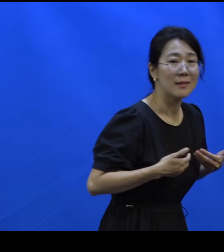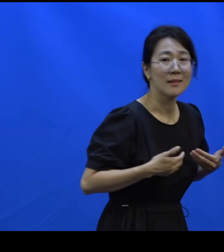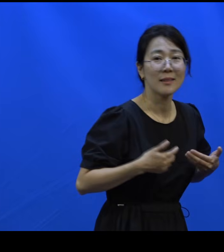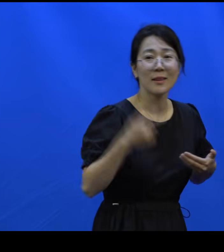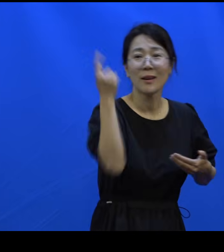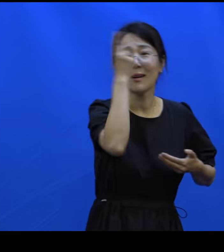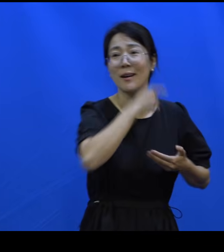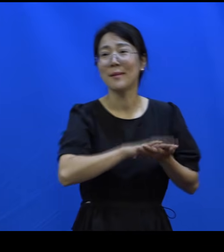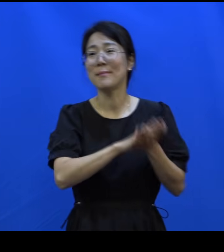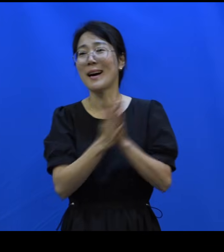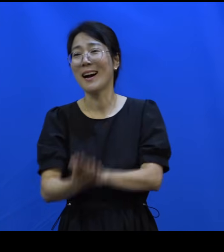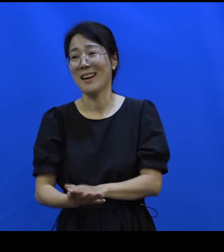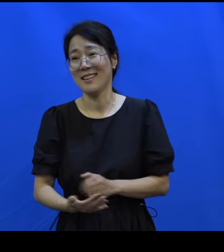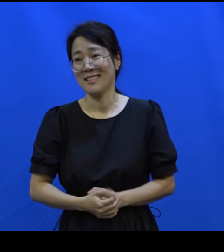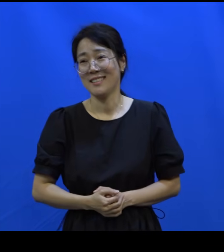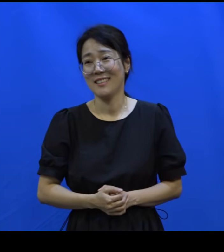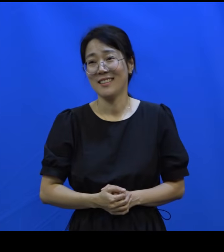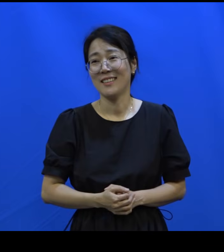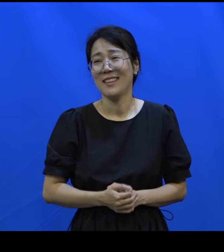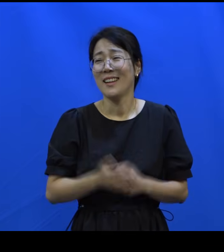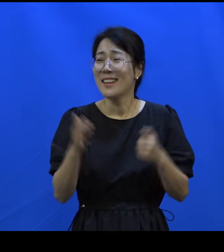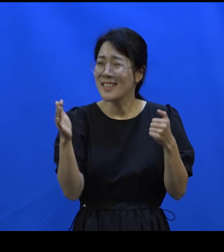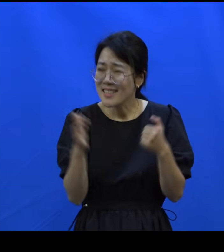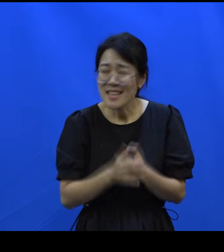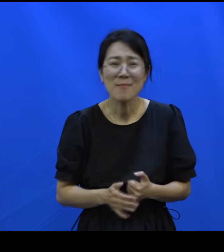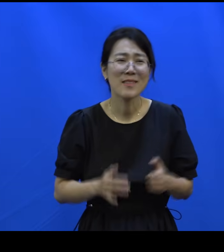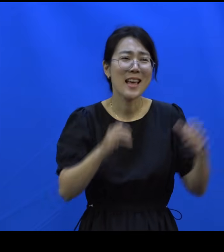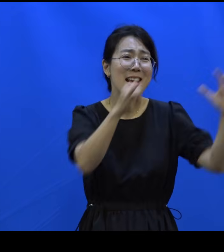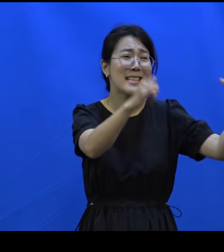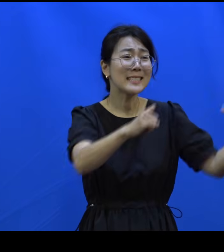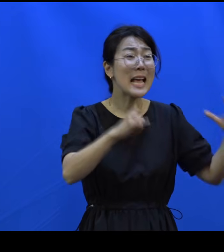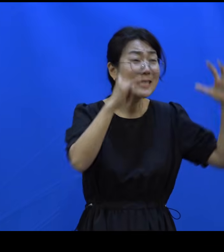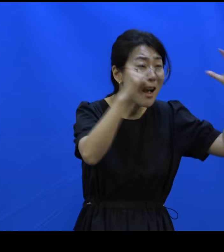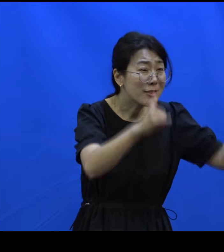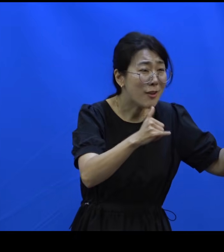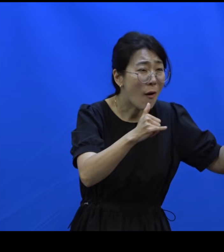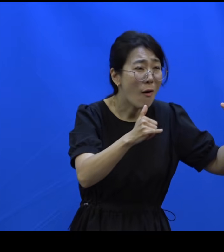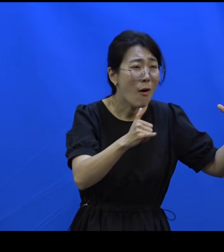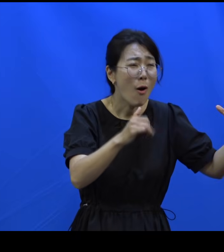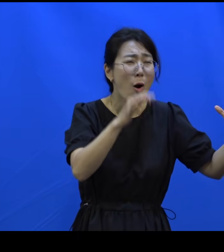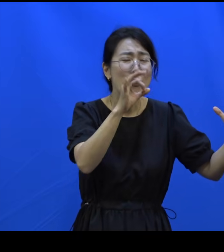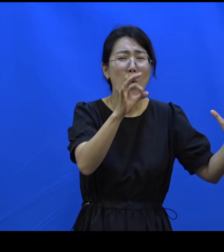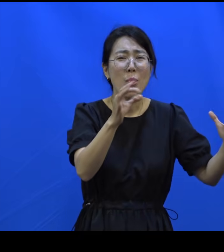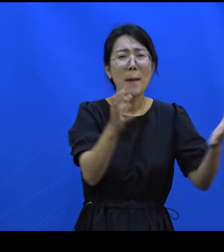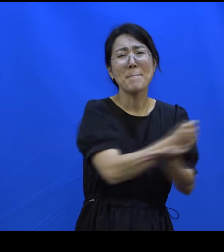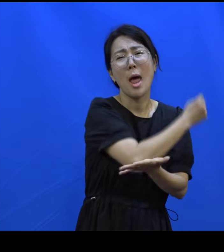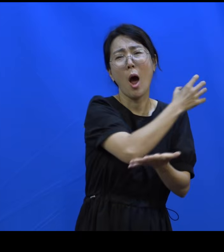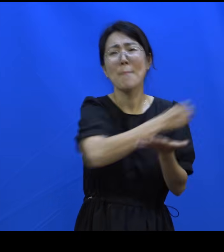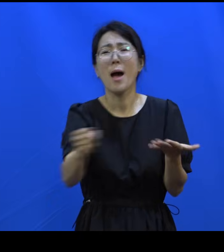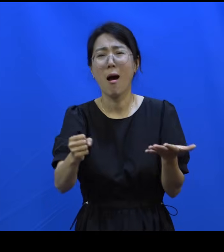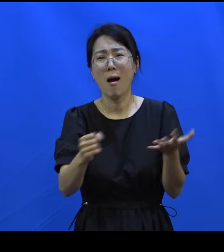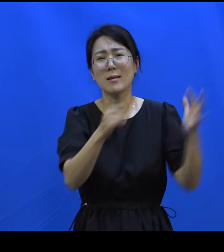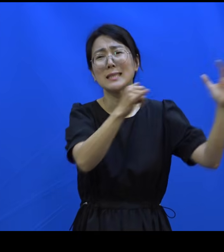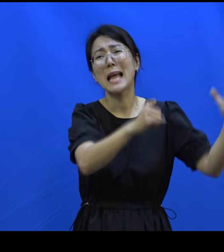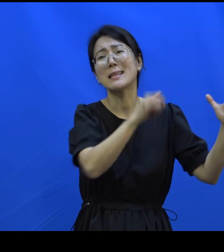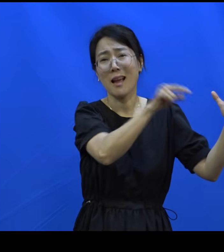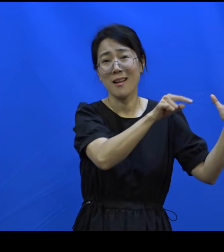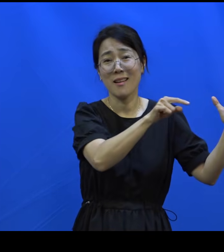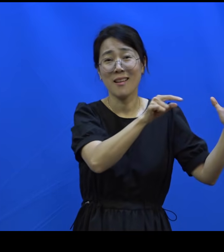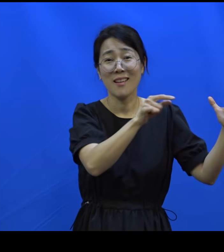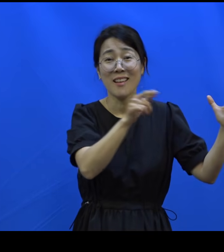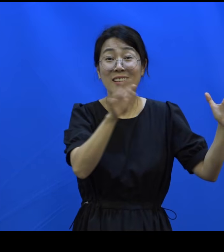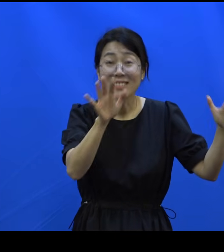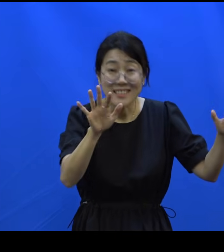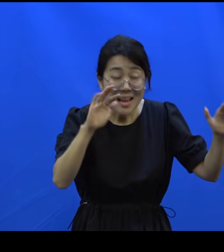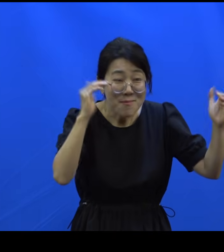움켜쥐려고 해요. 그래서 세상은 이 착취와 강탈의 구조, 뺏고 빼앗기는 시스템이잖아요. 주님은 전혀 다른 모습을